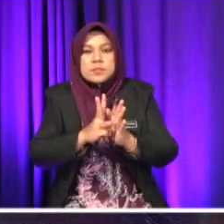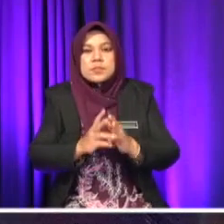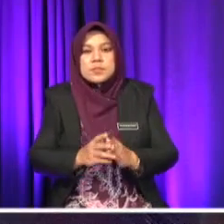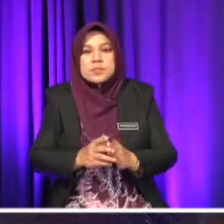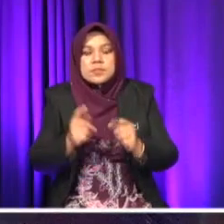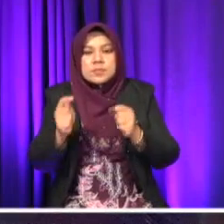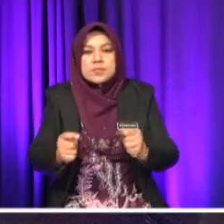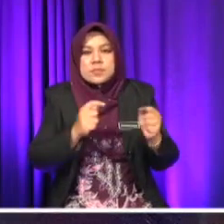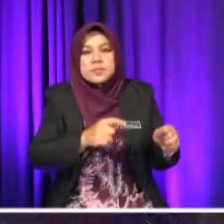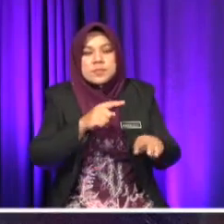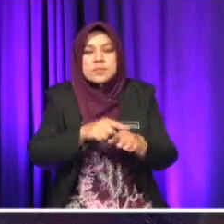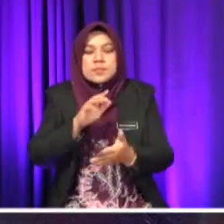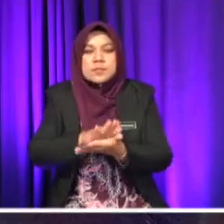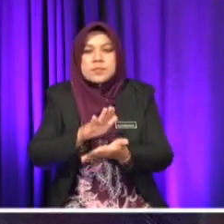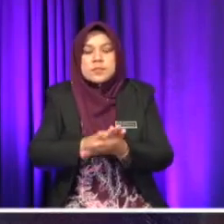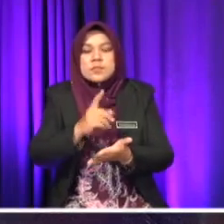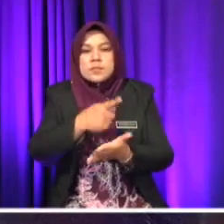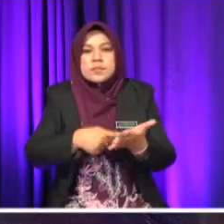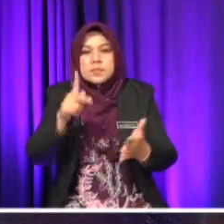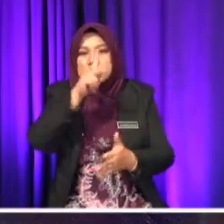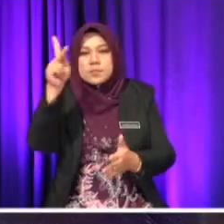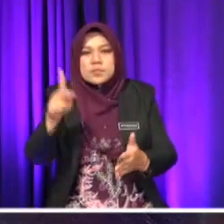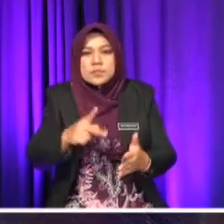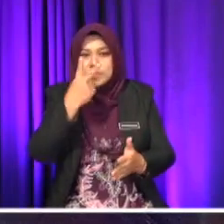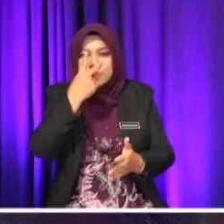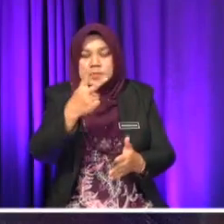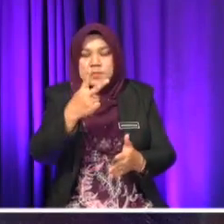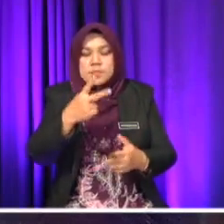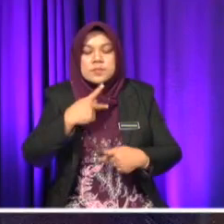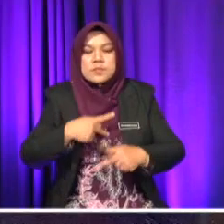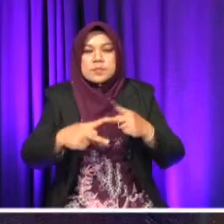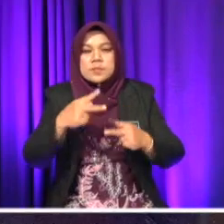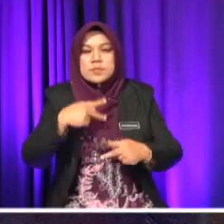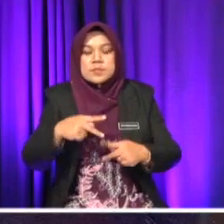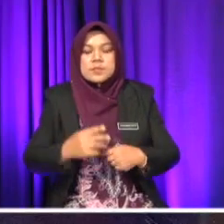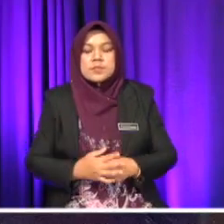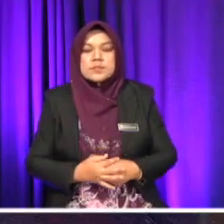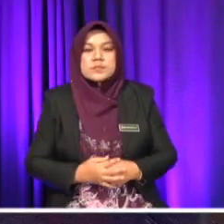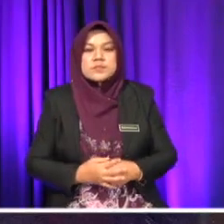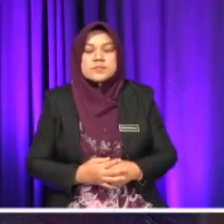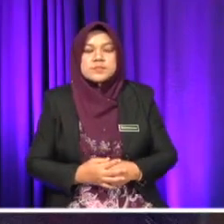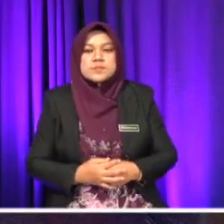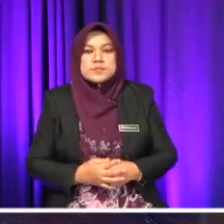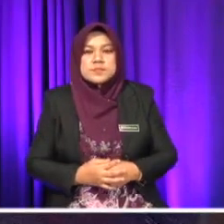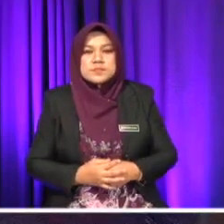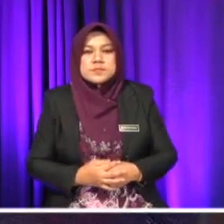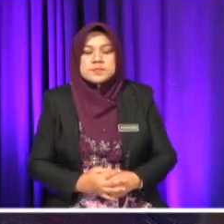sekolah kami Apakah pandangannya tentang potensi beliau silakan kita tonton